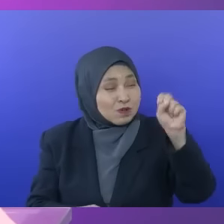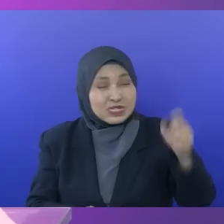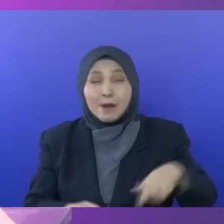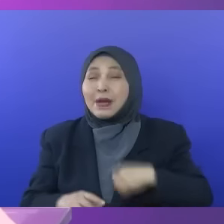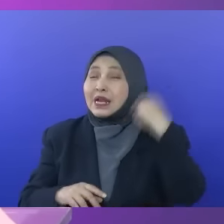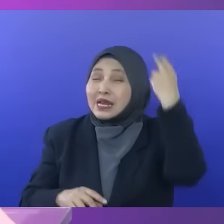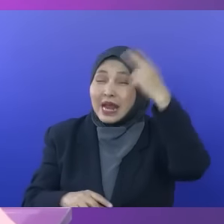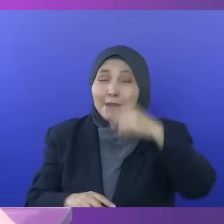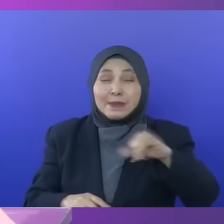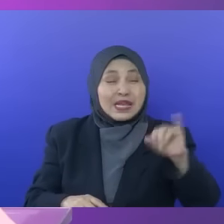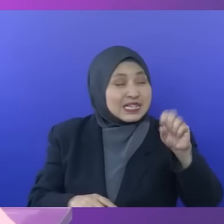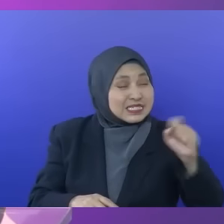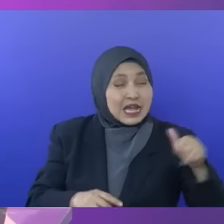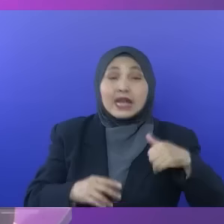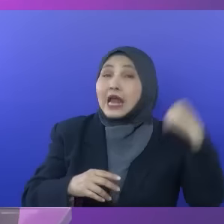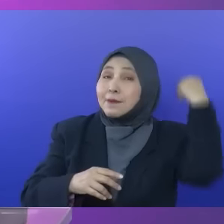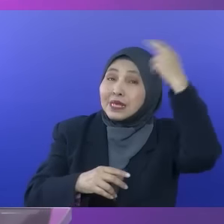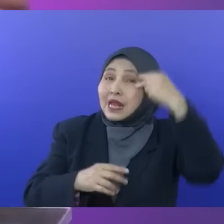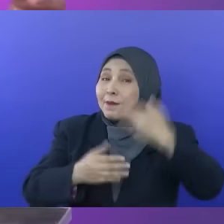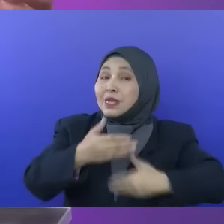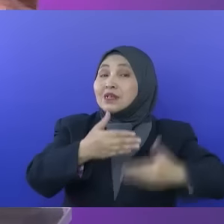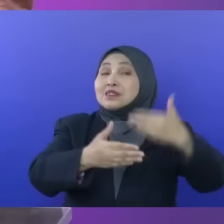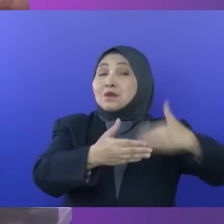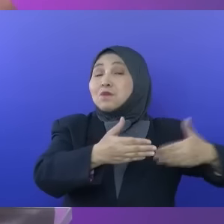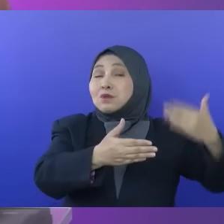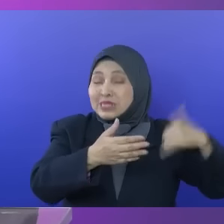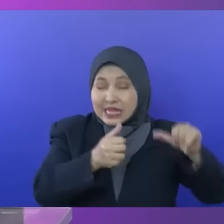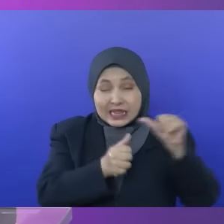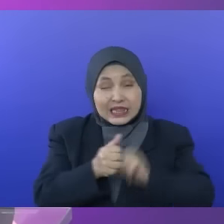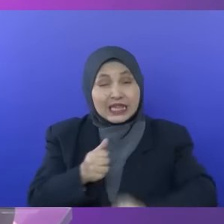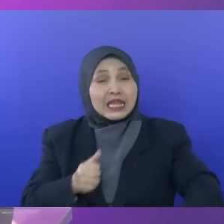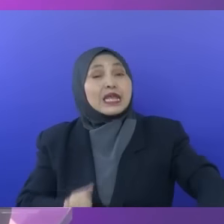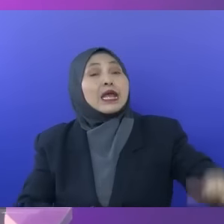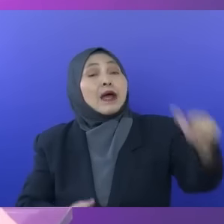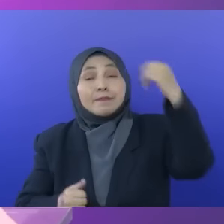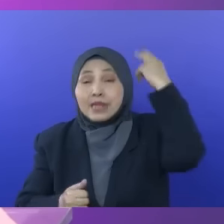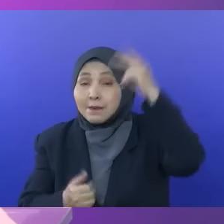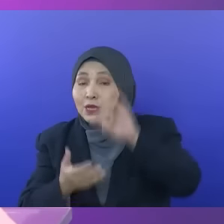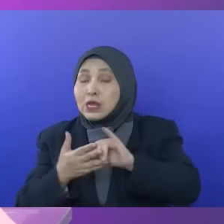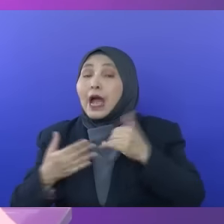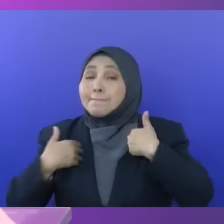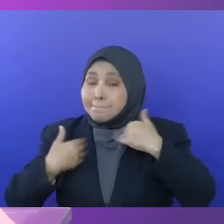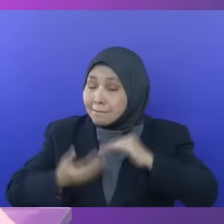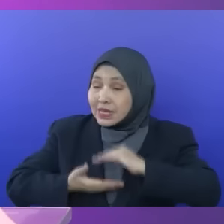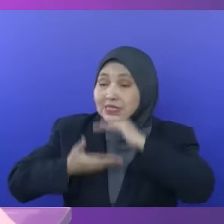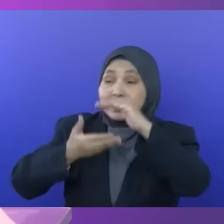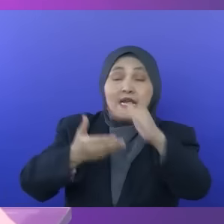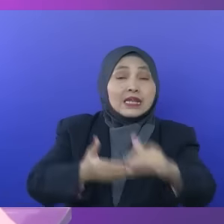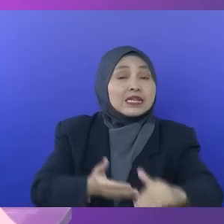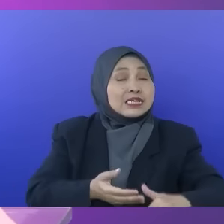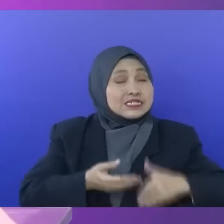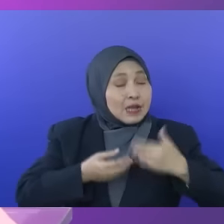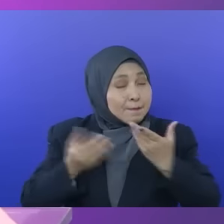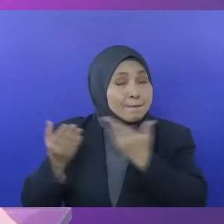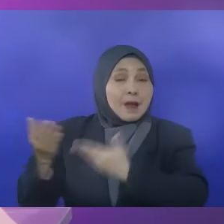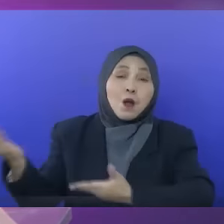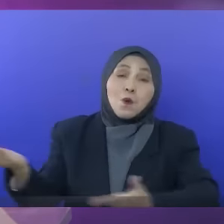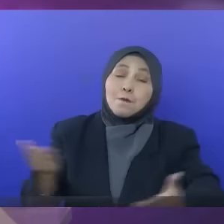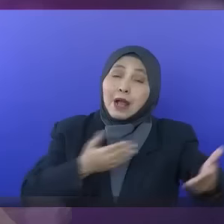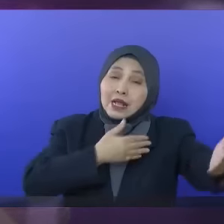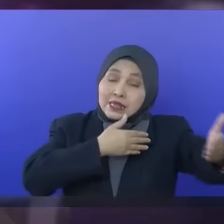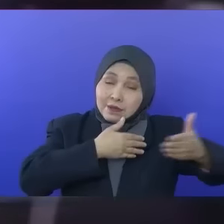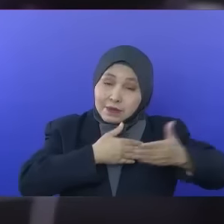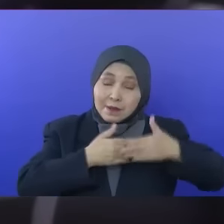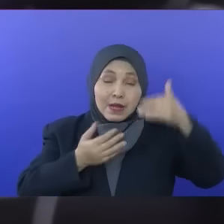Isa kepada nabi-nabi ini di setiap nabi itu ada meses yang disampaikan ia membawa ke Fadli kepada Allah